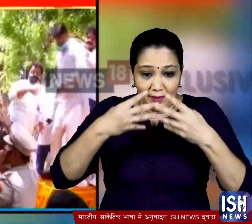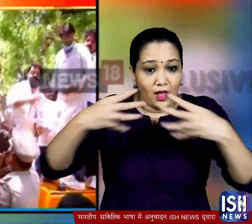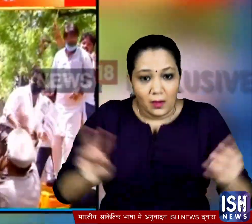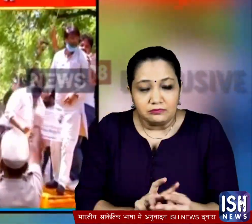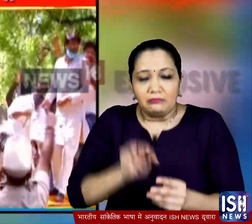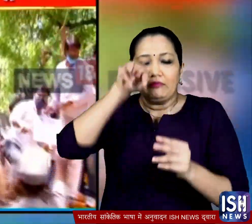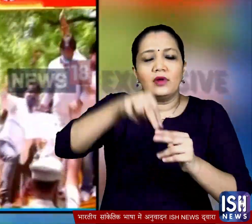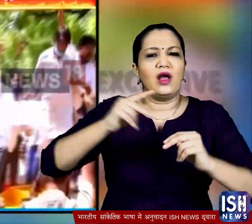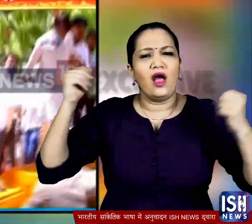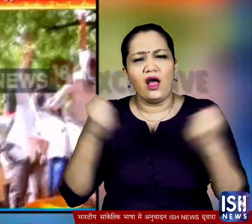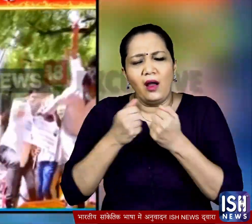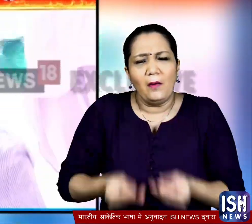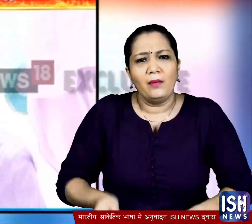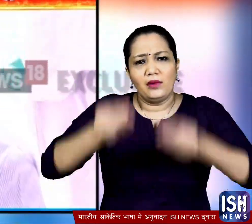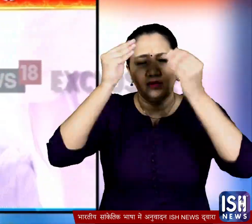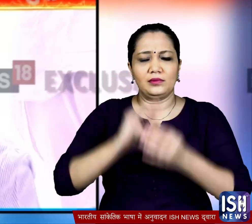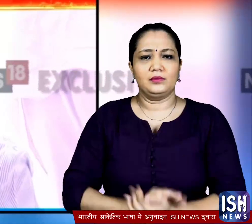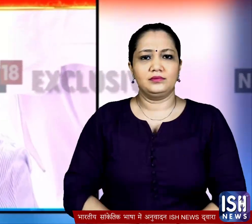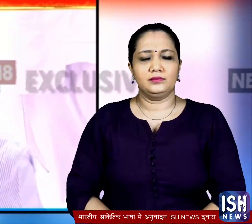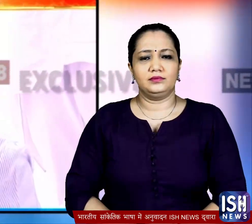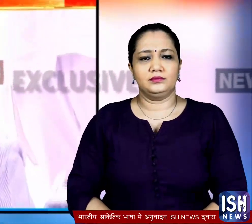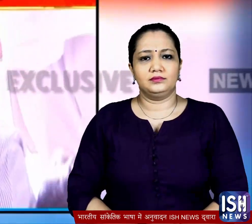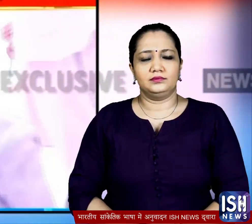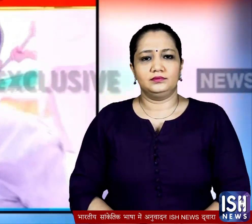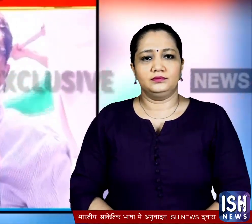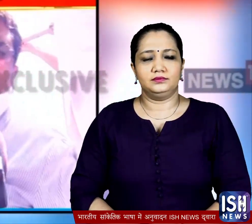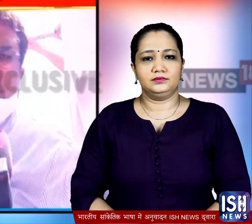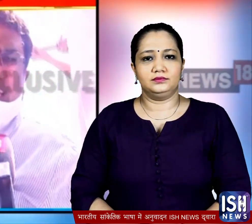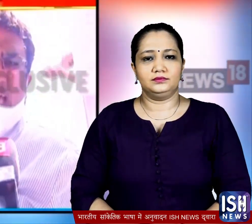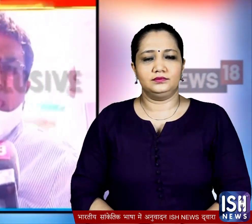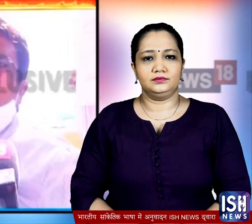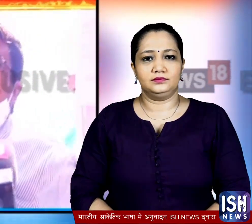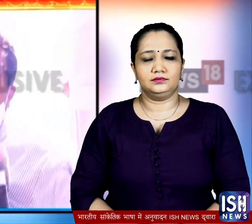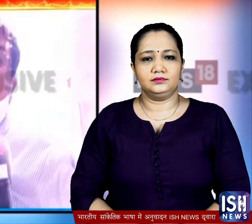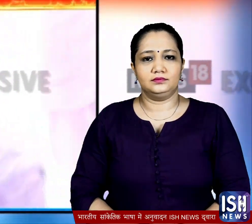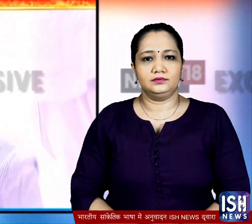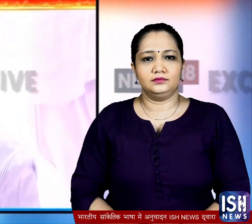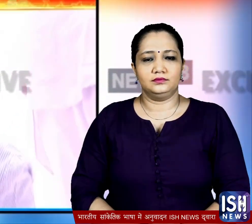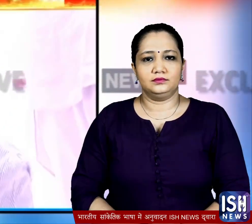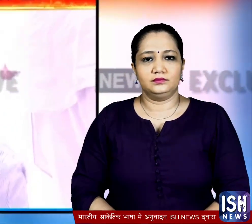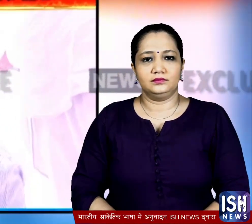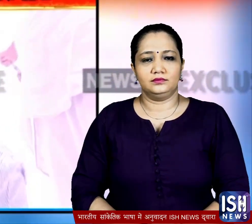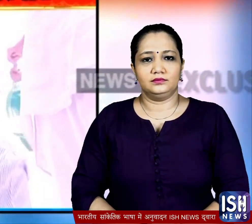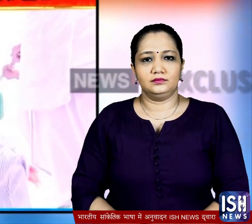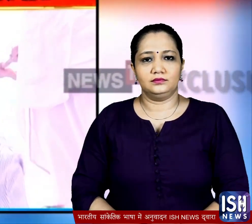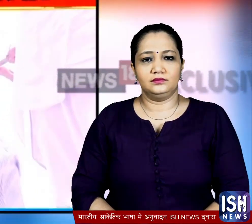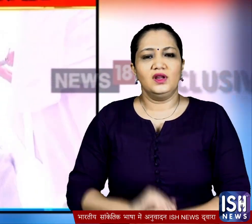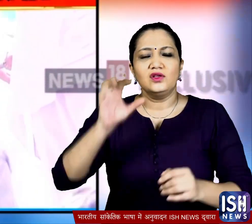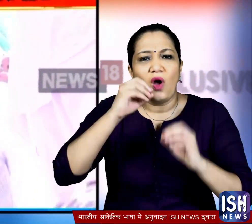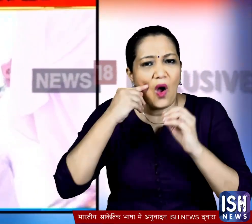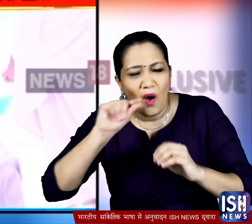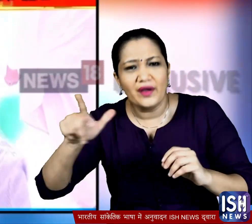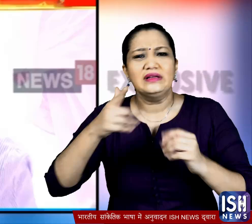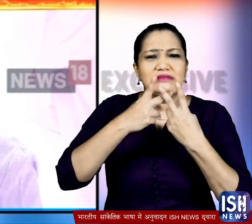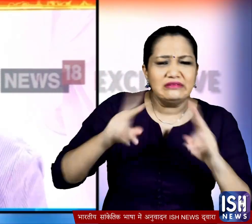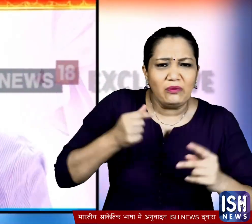बैरिकेड के ऊपर चढ़ गए और हंगामा बढ़ गया। वही हक मांगना है, कम से कम पेट्रोल डीजल के रेटों की कमी की जाए, महंगाई पे लगाम लगाए। आज सरसों का तेल हो,